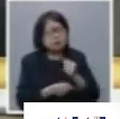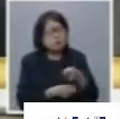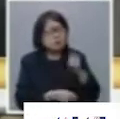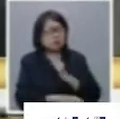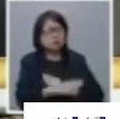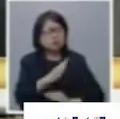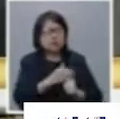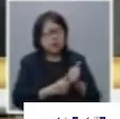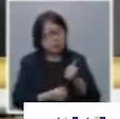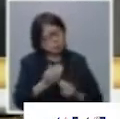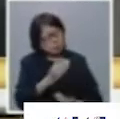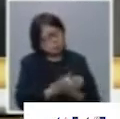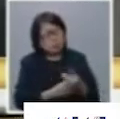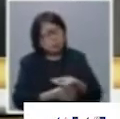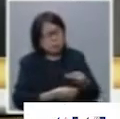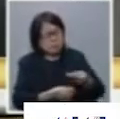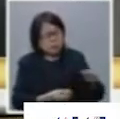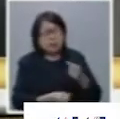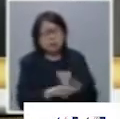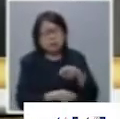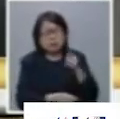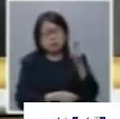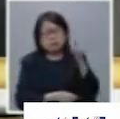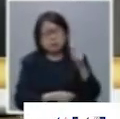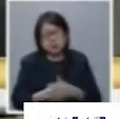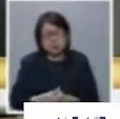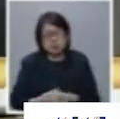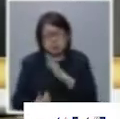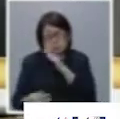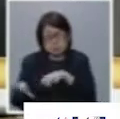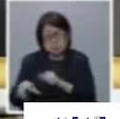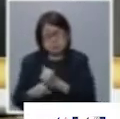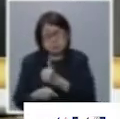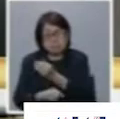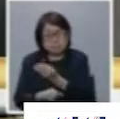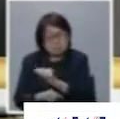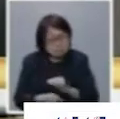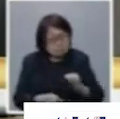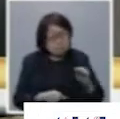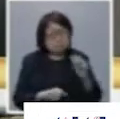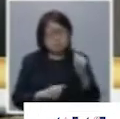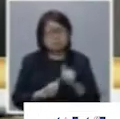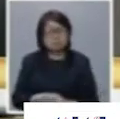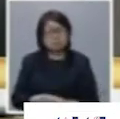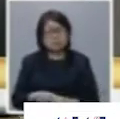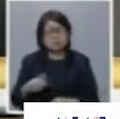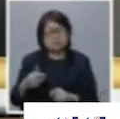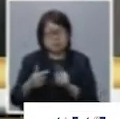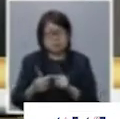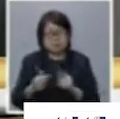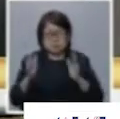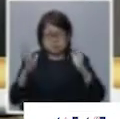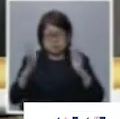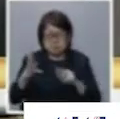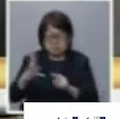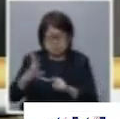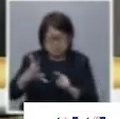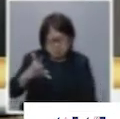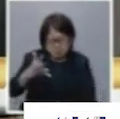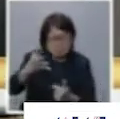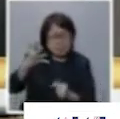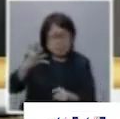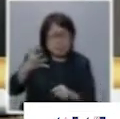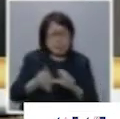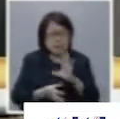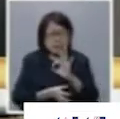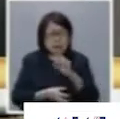จะดีกว่านะครับถ้าเกิดบริหารจัดการที่ดีนะครับในวงเล็บที่พูดกันมากคือวงเล็บ11นะครับ 96,000 ล้